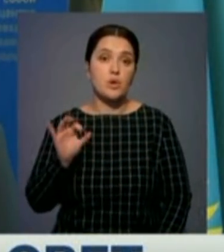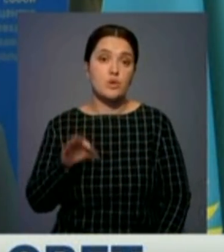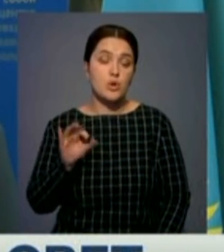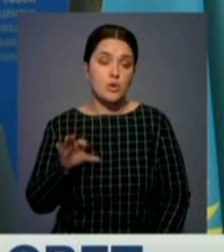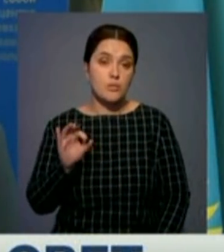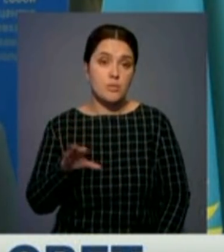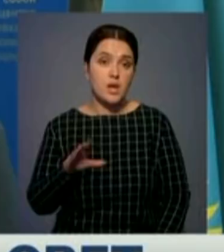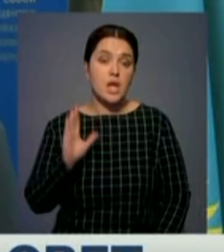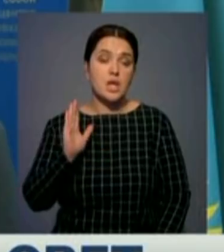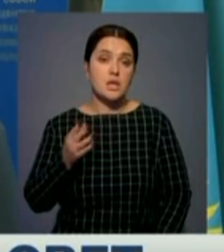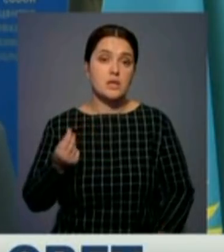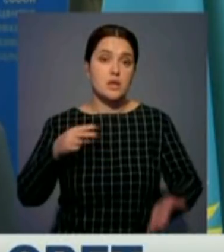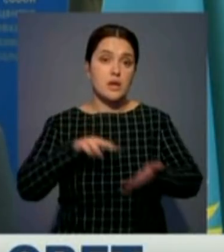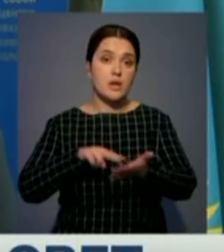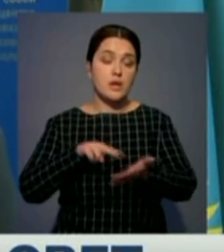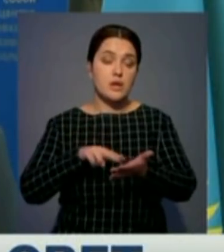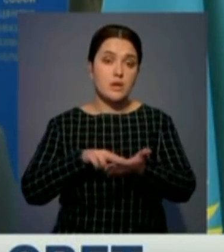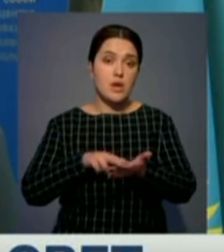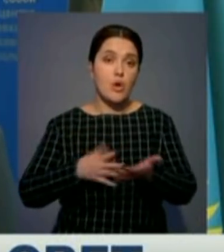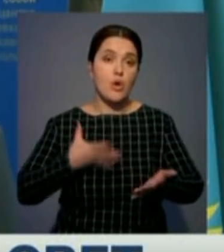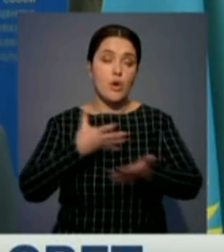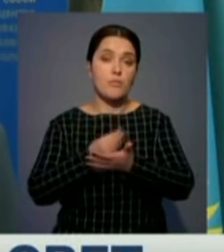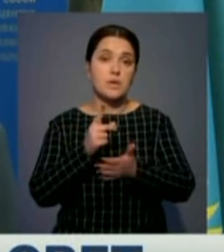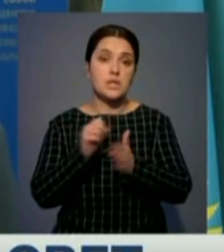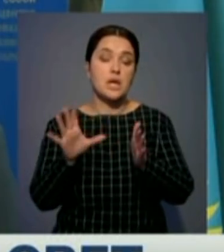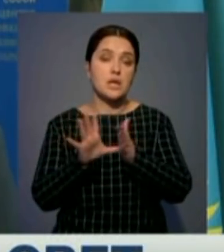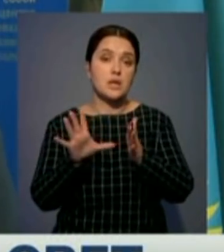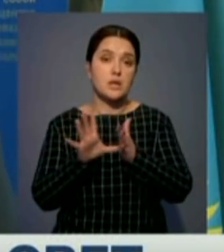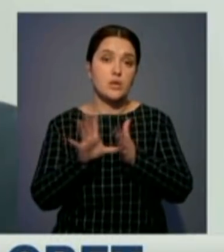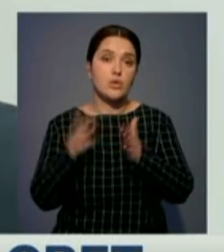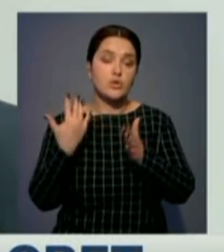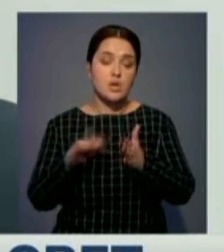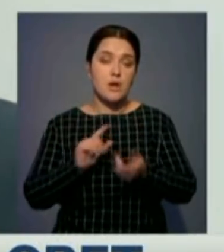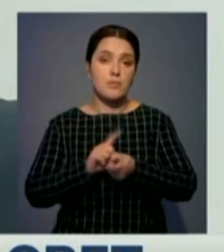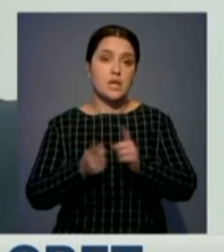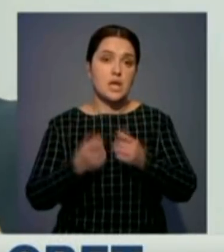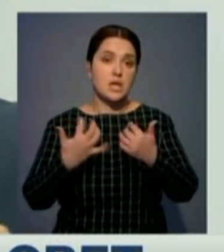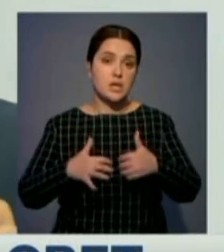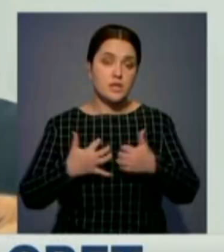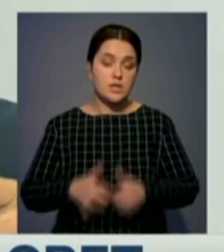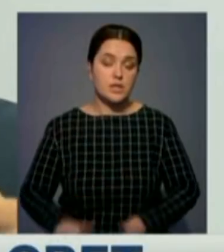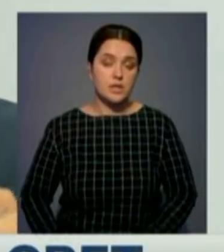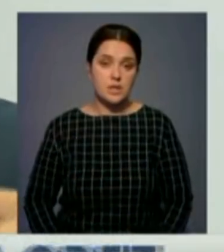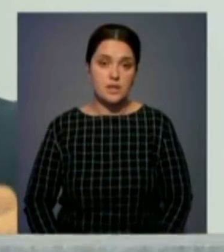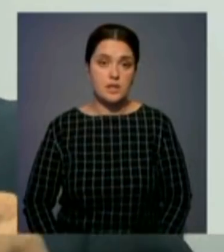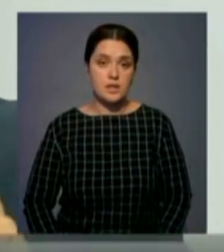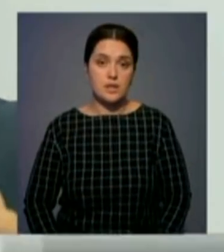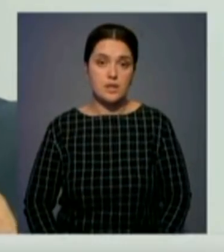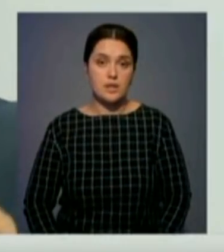введен компенсирующий тариф. Сумма оплаты за электроэнергию потребителя уже перерасчитана. 21 видов